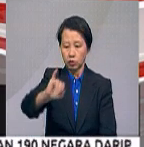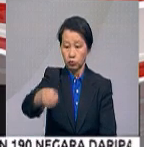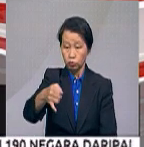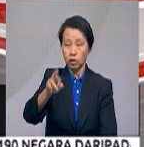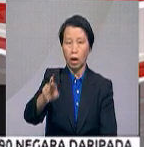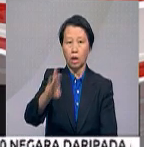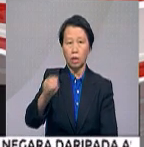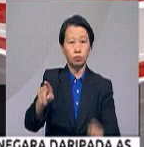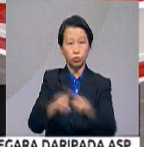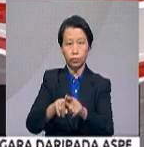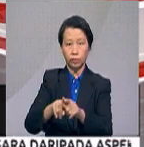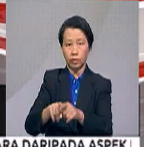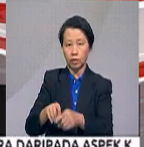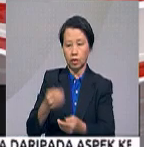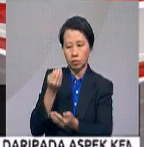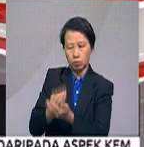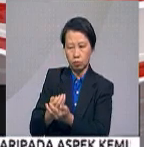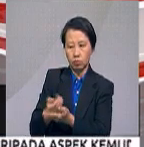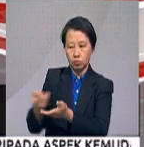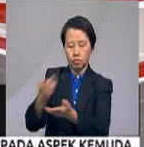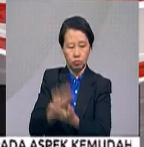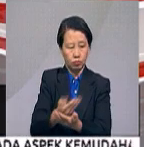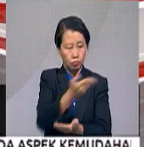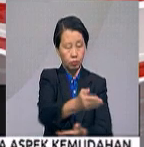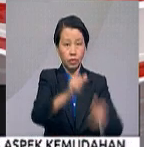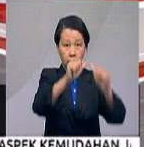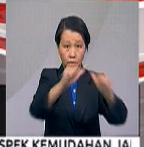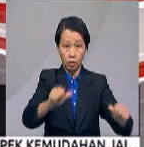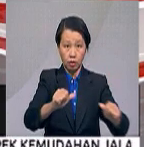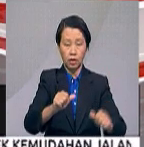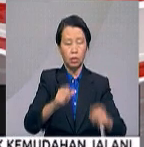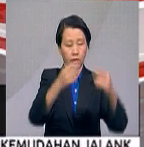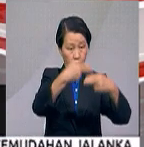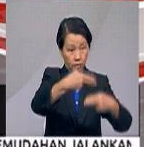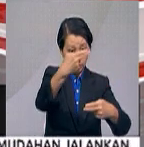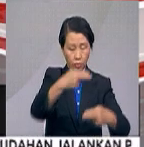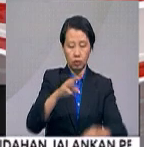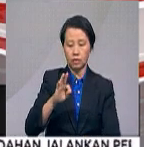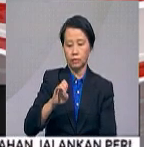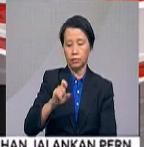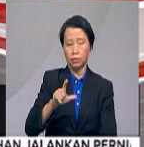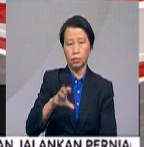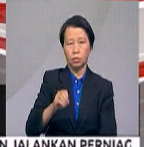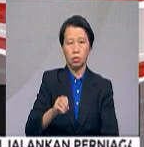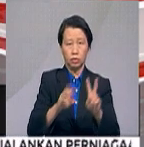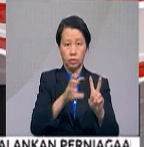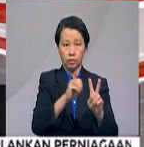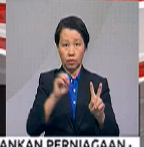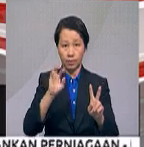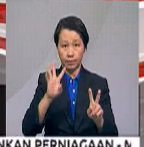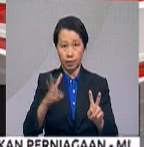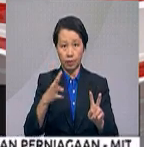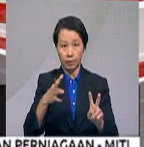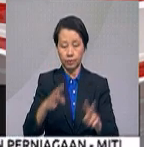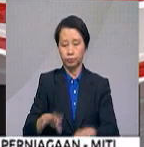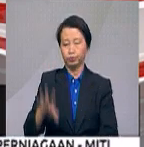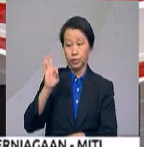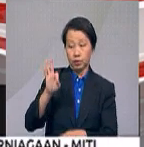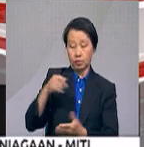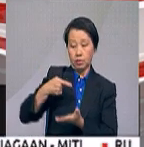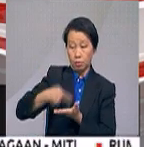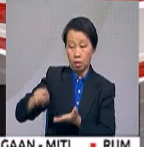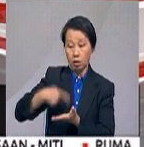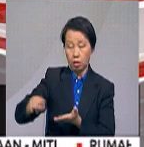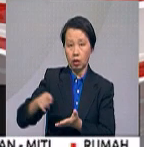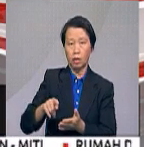RM3.9 juta sebagai imbuhan hasil pembelian hartanah itu oleh Felda pada tahun 2014. Menurut beliau, 9 bayaran dibuat